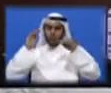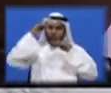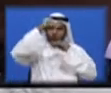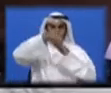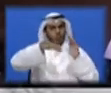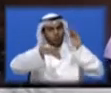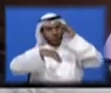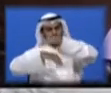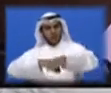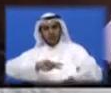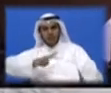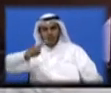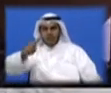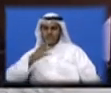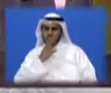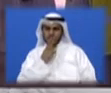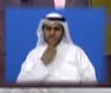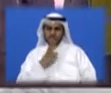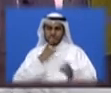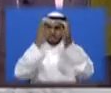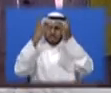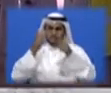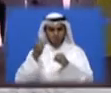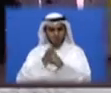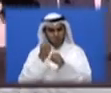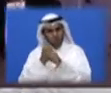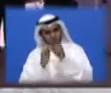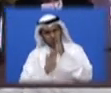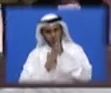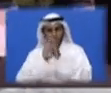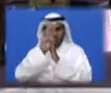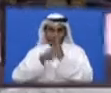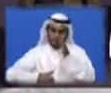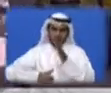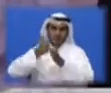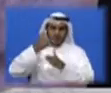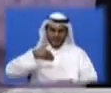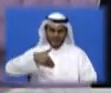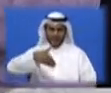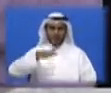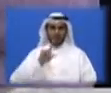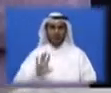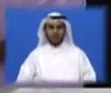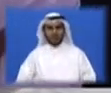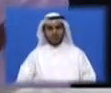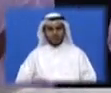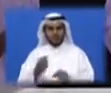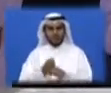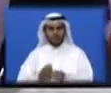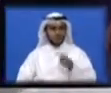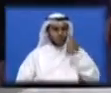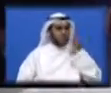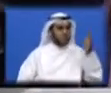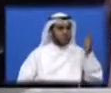وطريق الجهراء التي تعكف وزارة الأشغال العامة على العمل فيهم هذه الآونة. وقد قام وزير الأشغال العامة ووزير